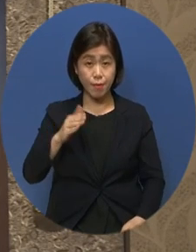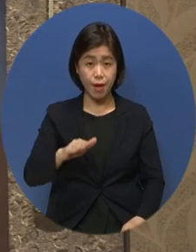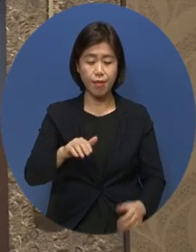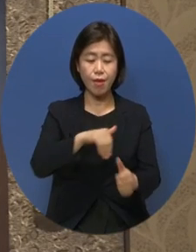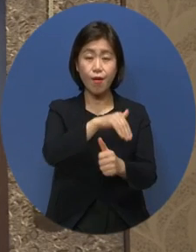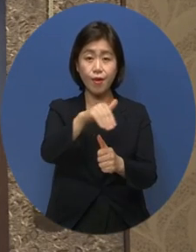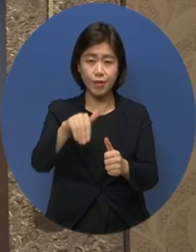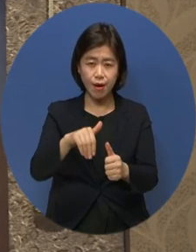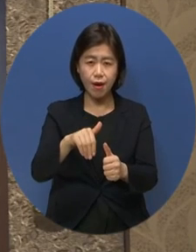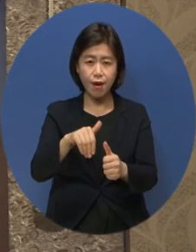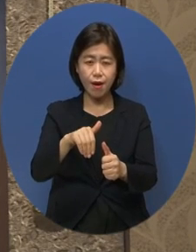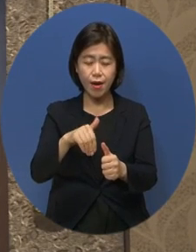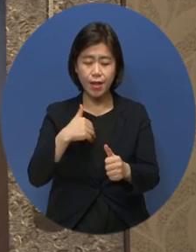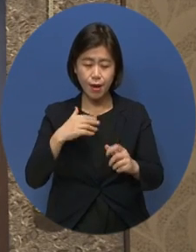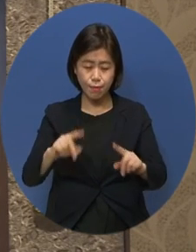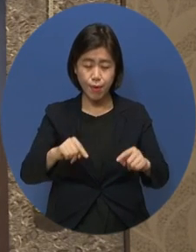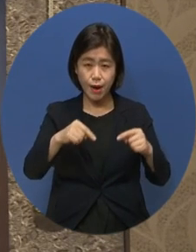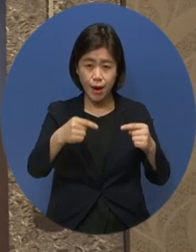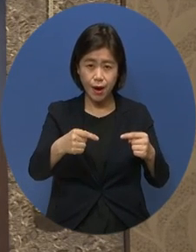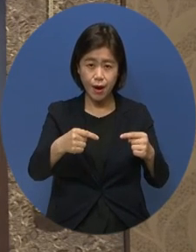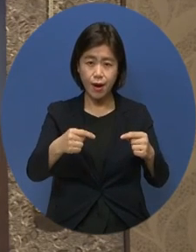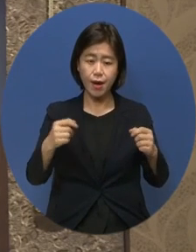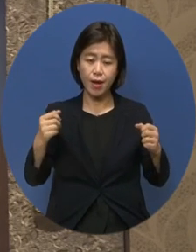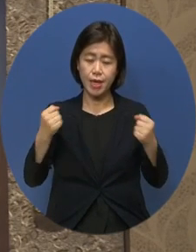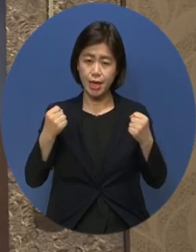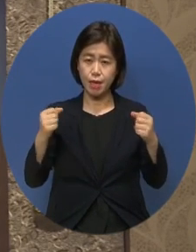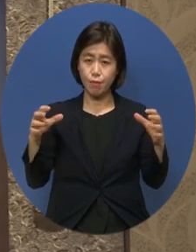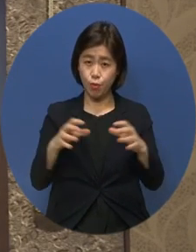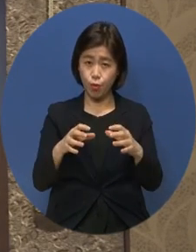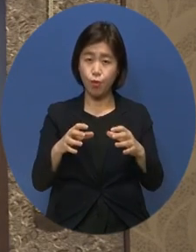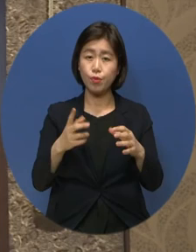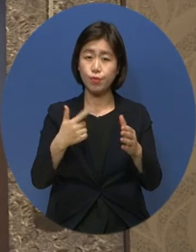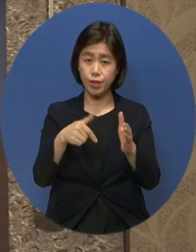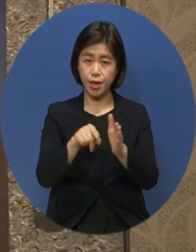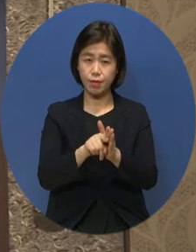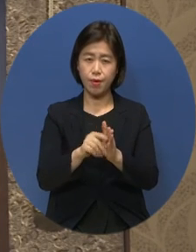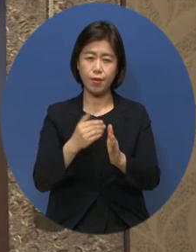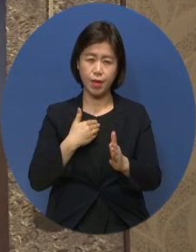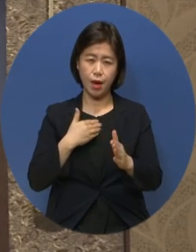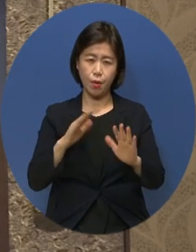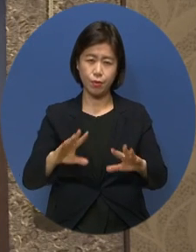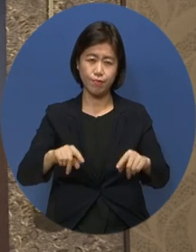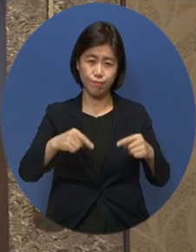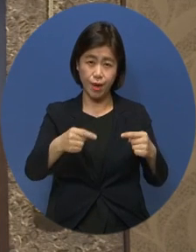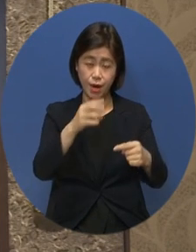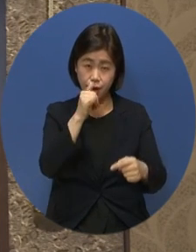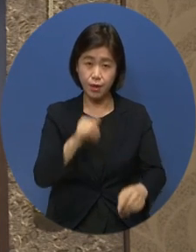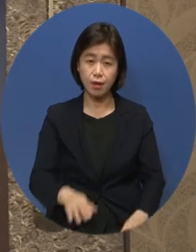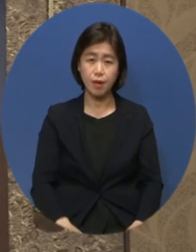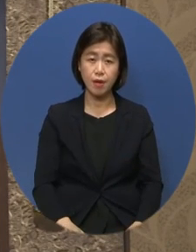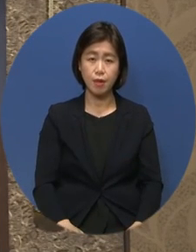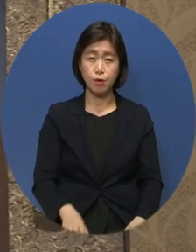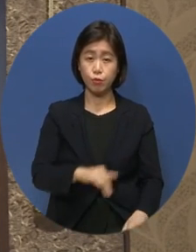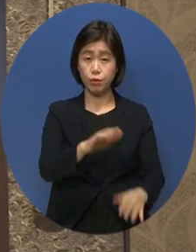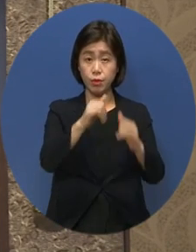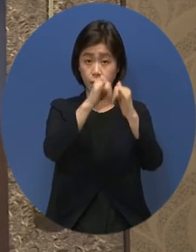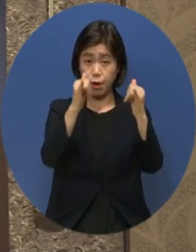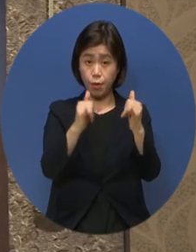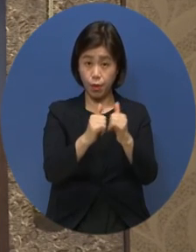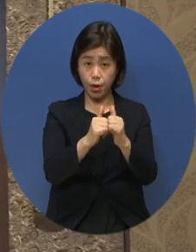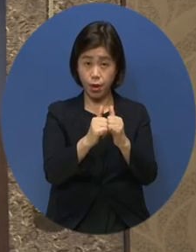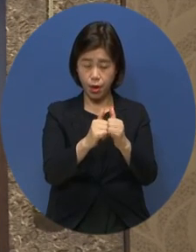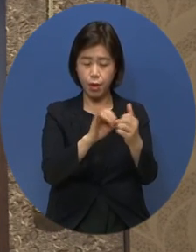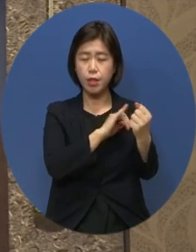함께 이 사례의 했습니다 오늘 어여 여러가지 장애인복지 정신과 우리 사회의 보편적인 인권